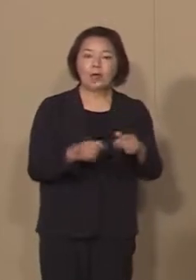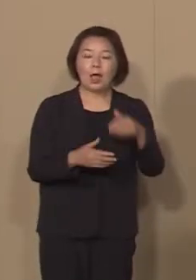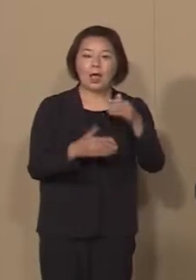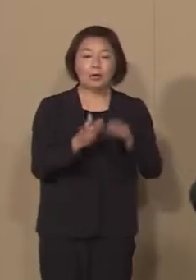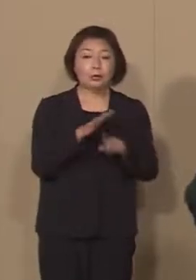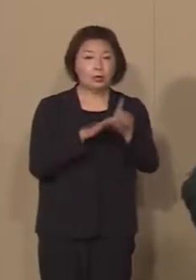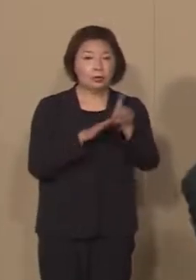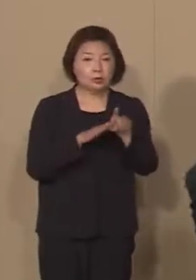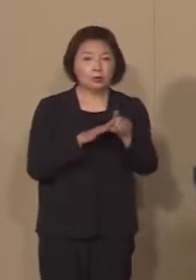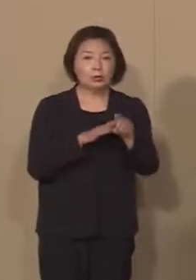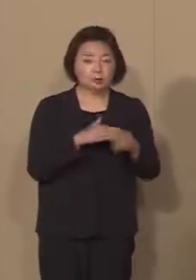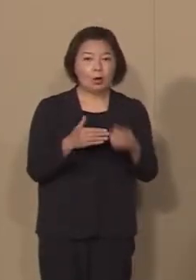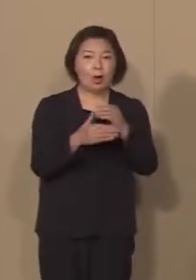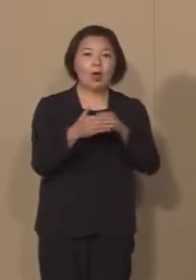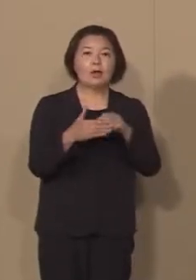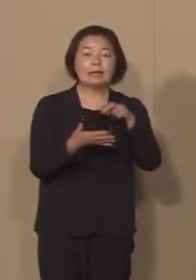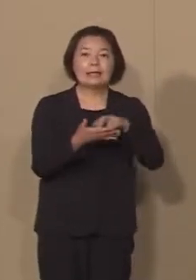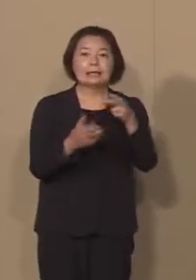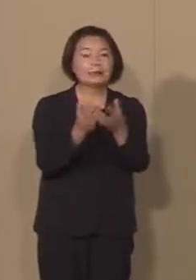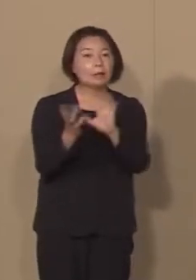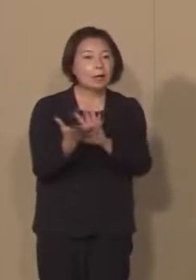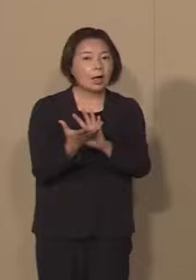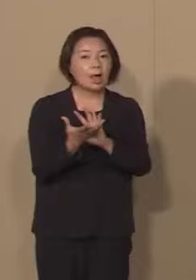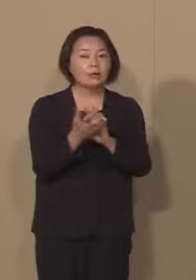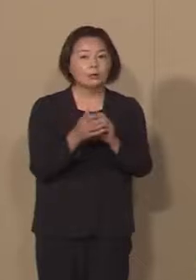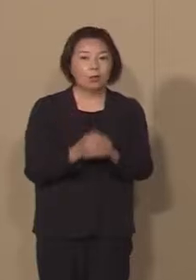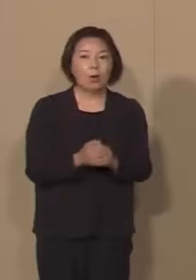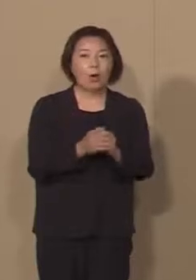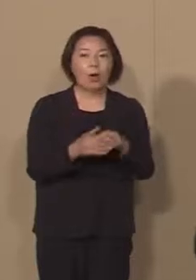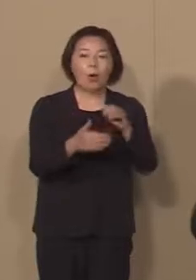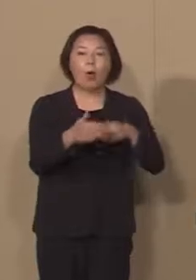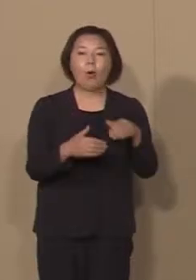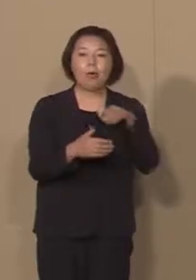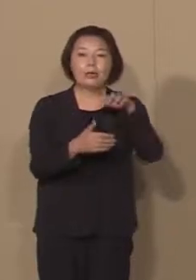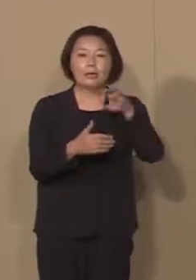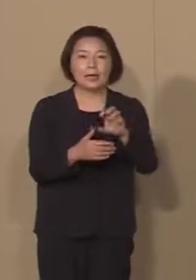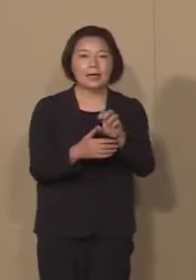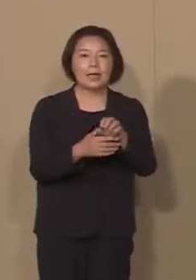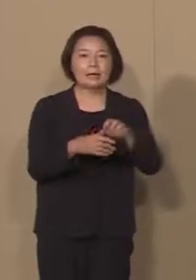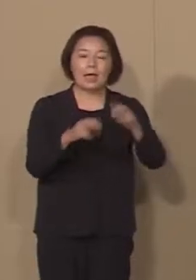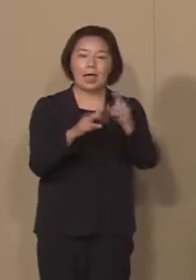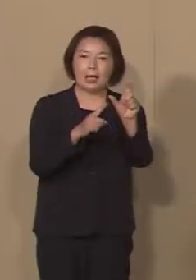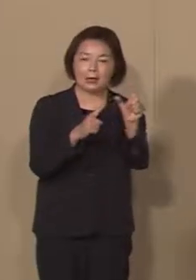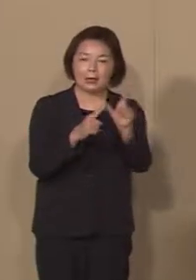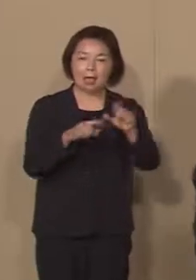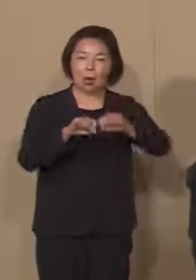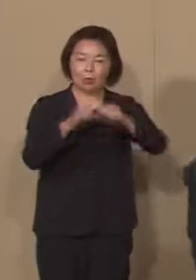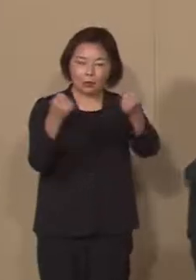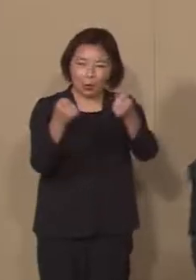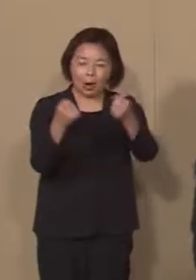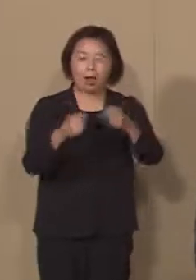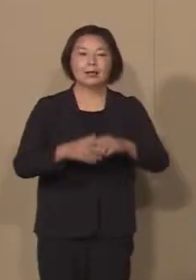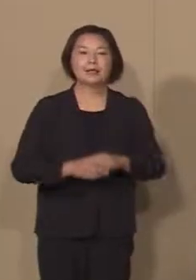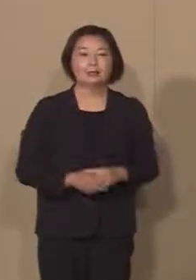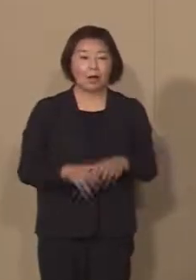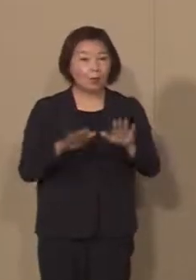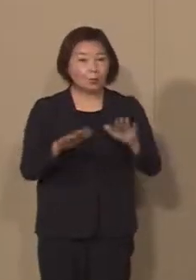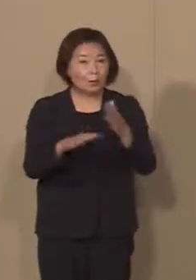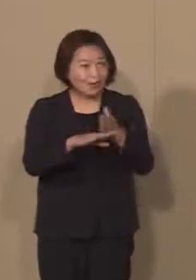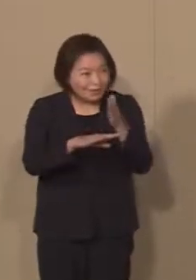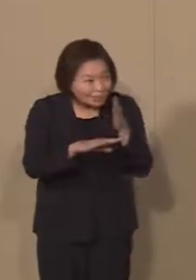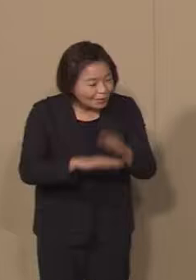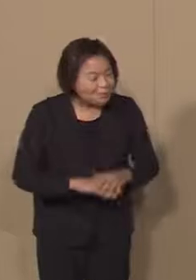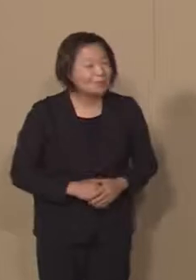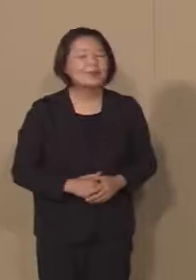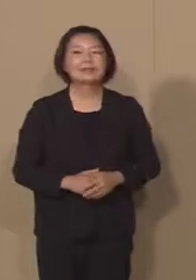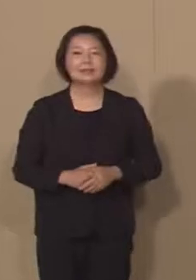堀江貴文です2人で nhk をべこ話ということでぽれさんありがとうございましてもう